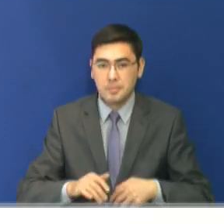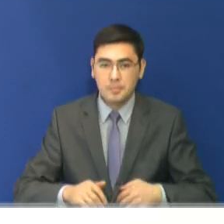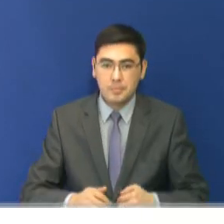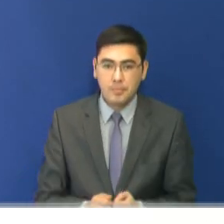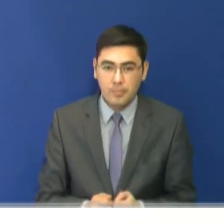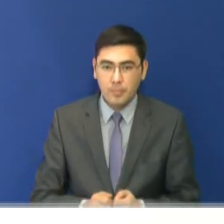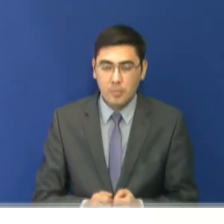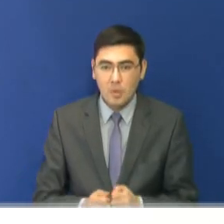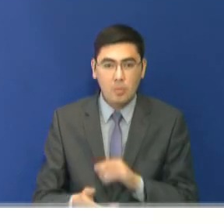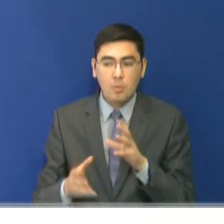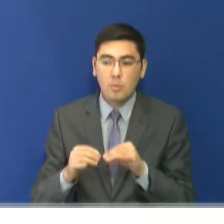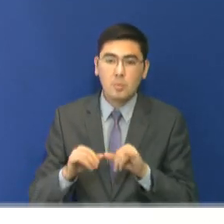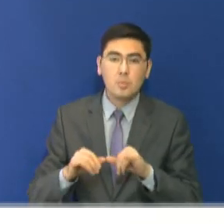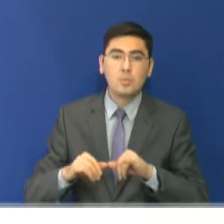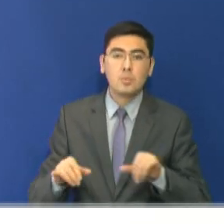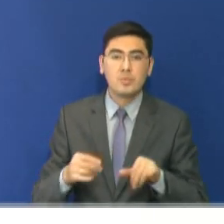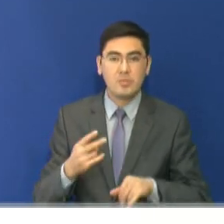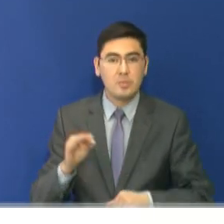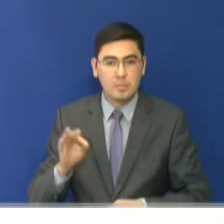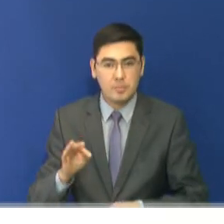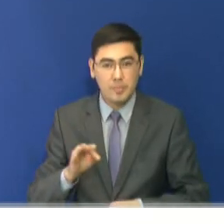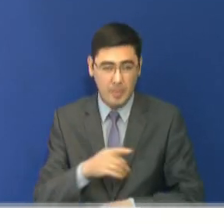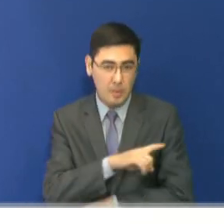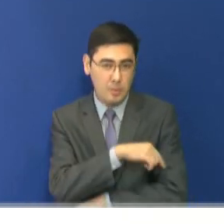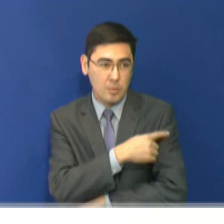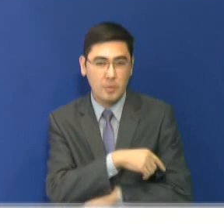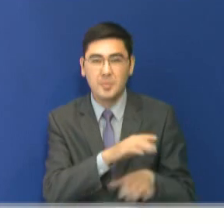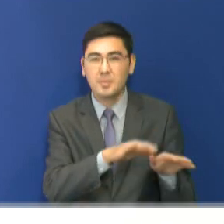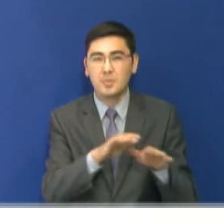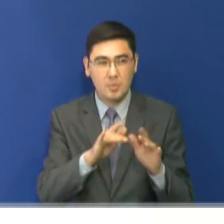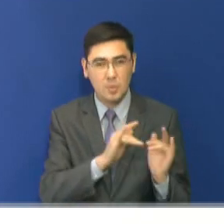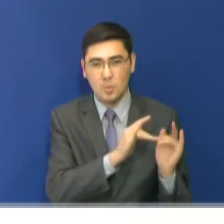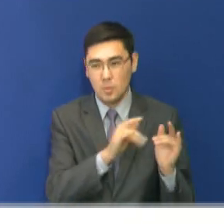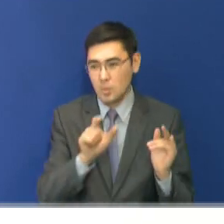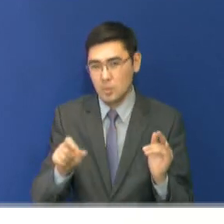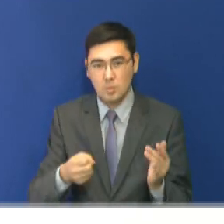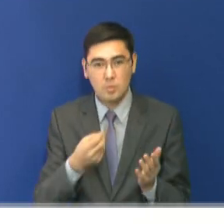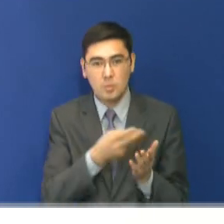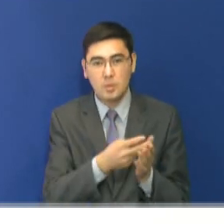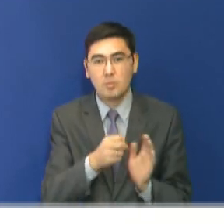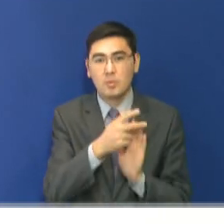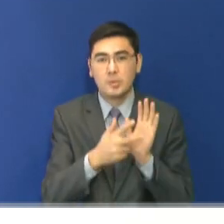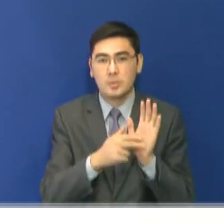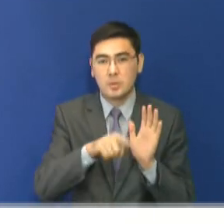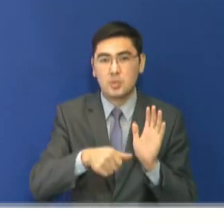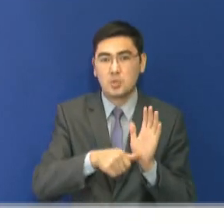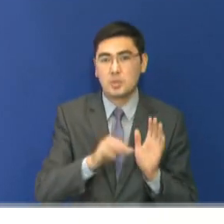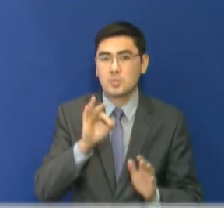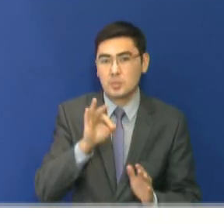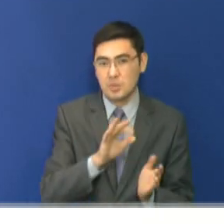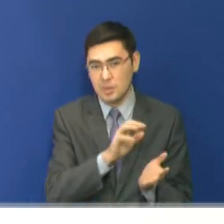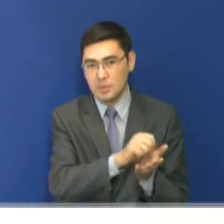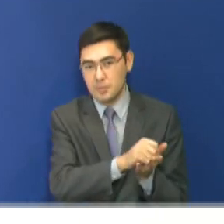сутки составил 2%. Количество коек в инфекционных и провизорных больницах составляет 18,6%. В связи